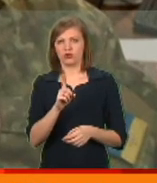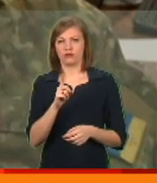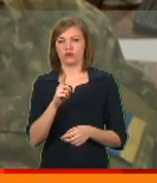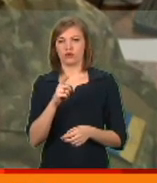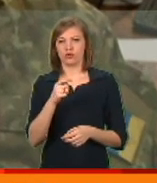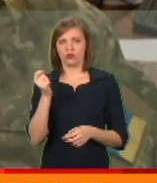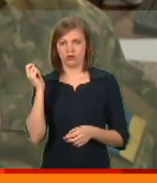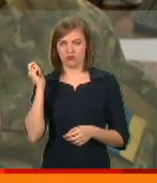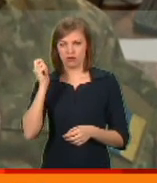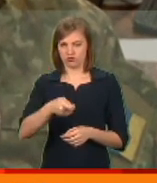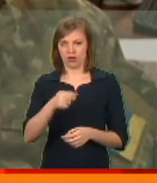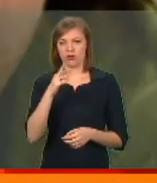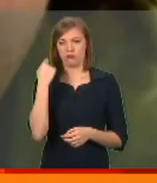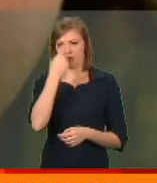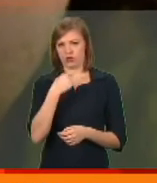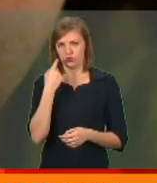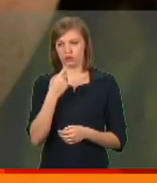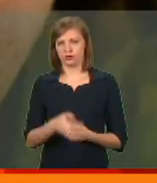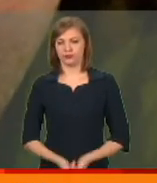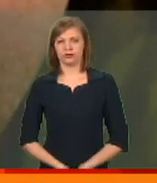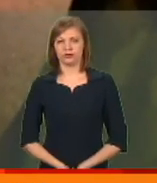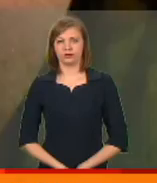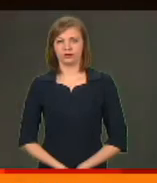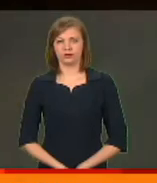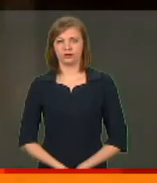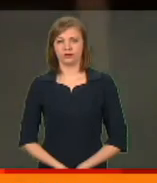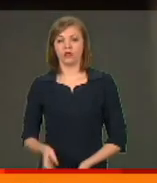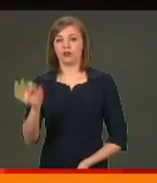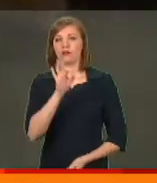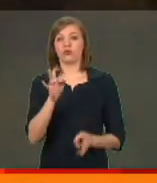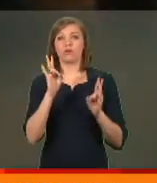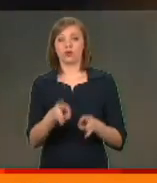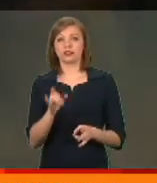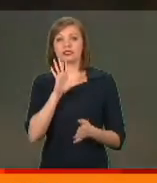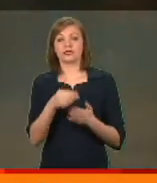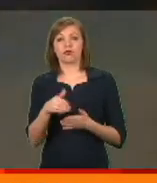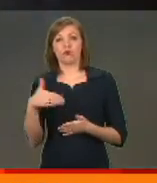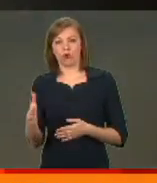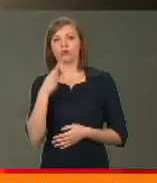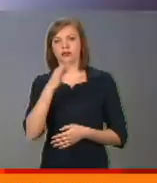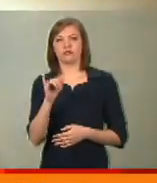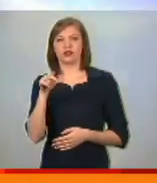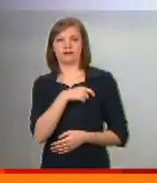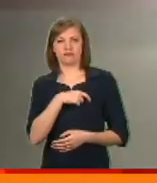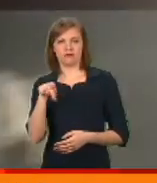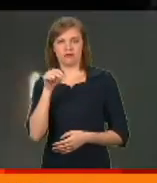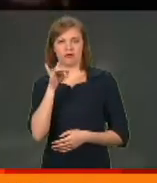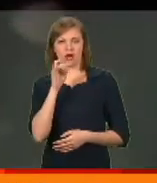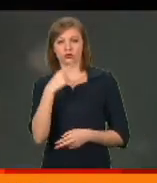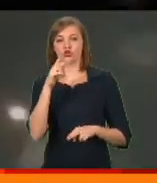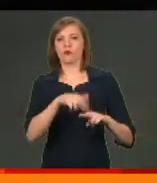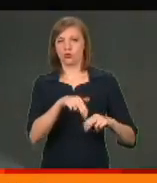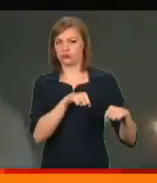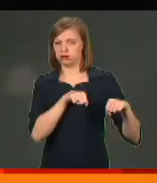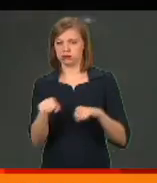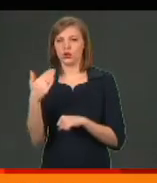задели, ударили мене по лицу. Про постраждалих зі свого боку заявляє і Парасюк. Каже, поліцейські